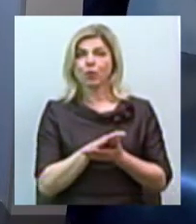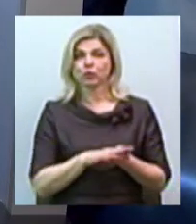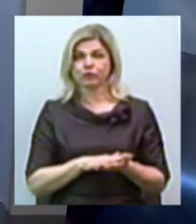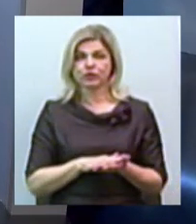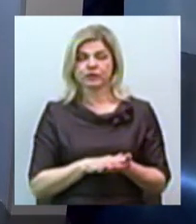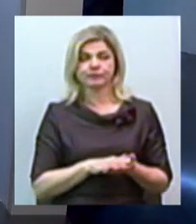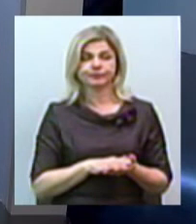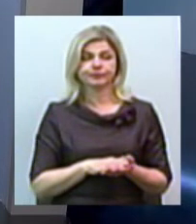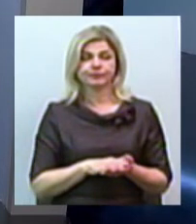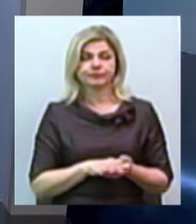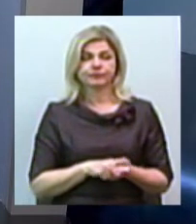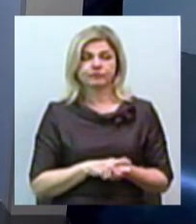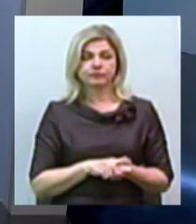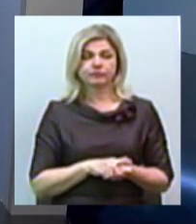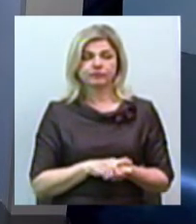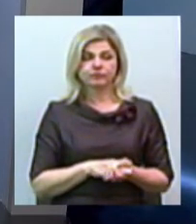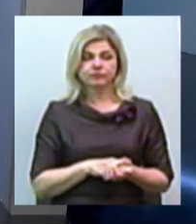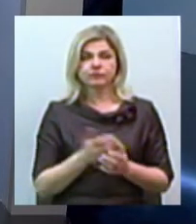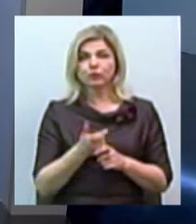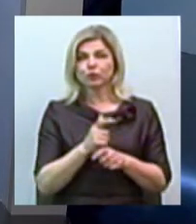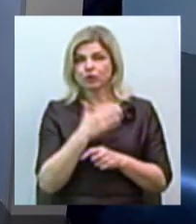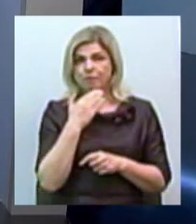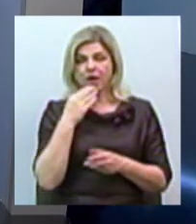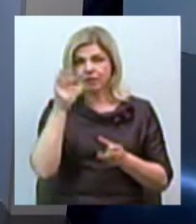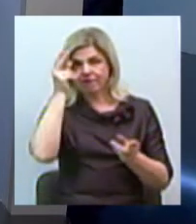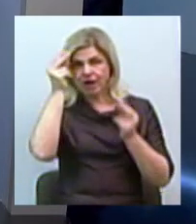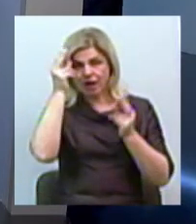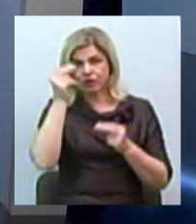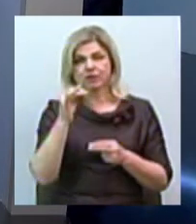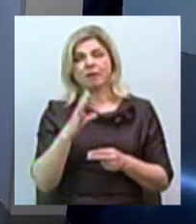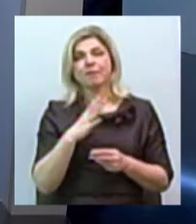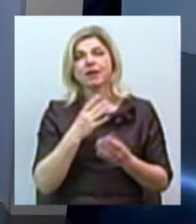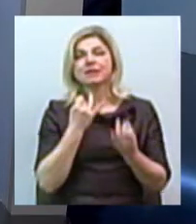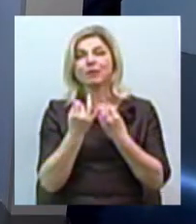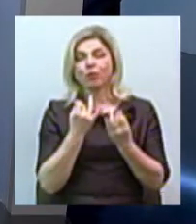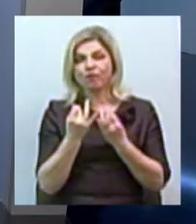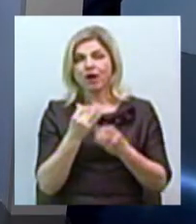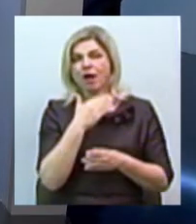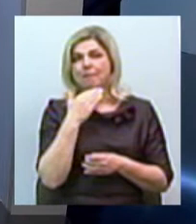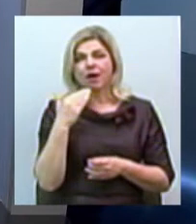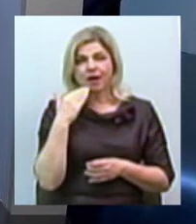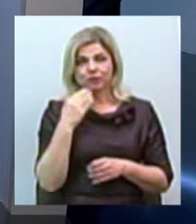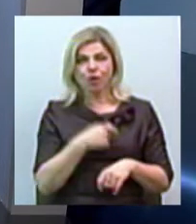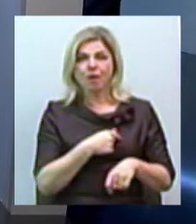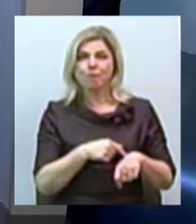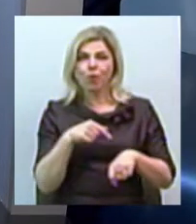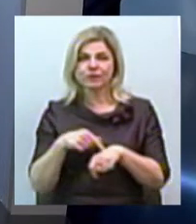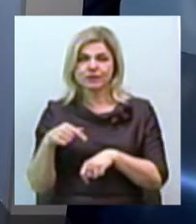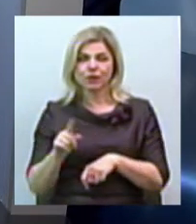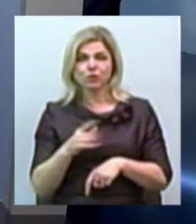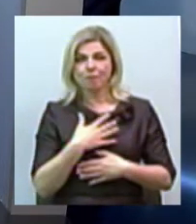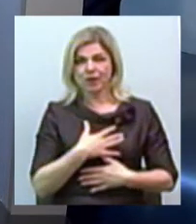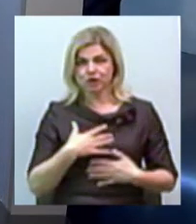Олена буде збиратися думками, тому що багато дуже вражень, ми попередньо спілкувалися, багато емоцій, які